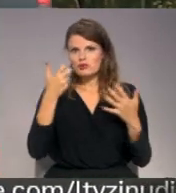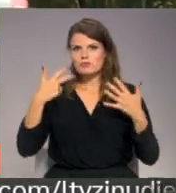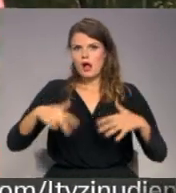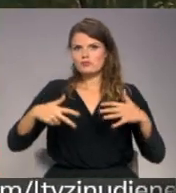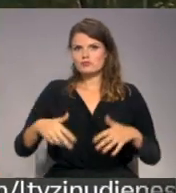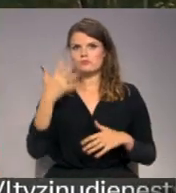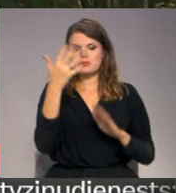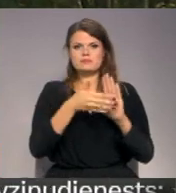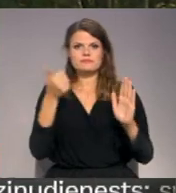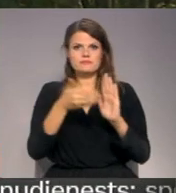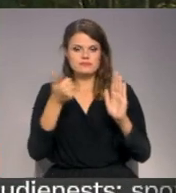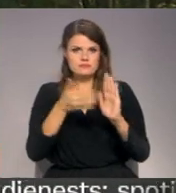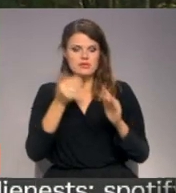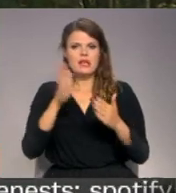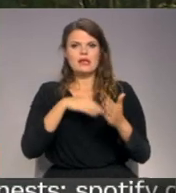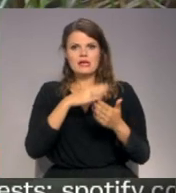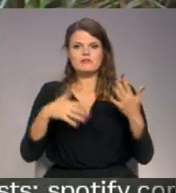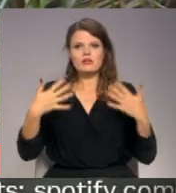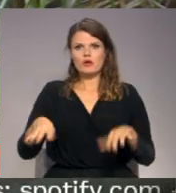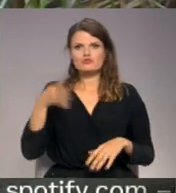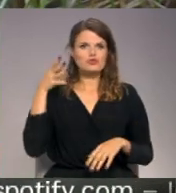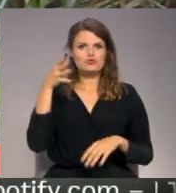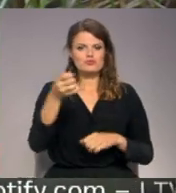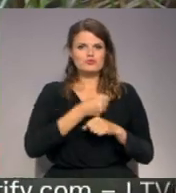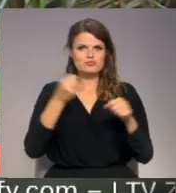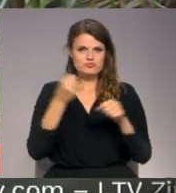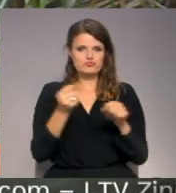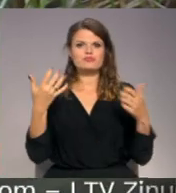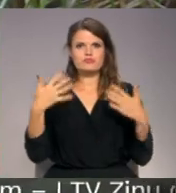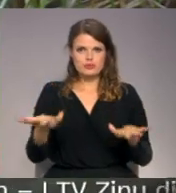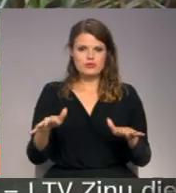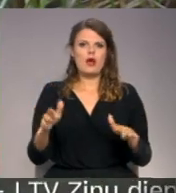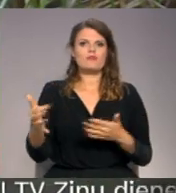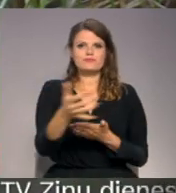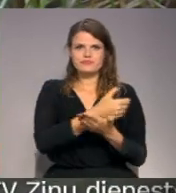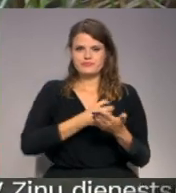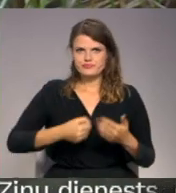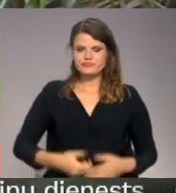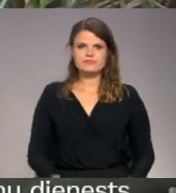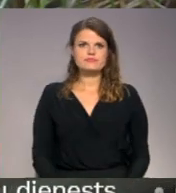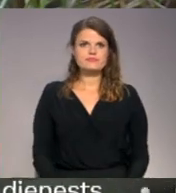un likvidēti teju 4000 lādiņi. Beatrise Jakobsone, Ervis Gailums, Latgales reģionālā televīzija.